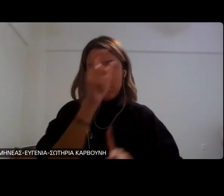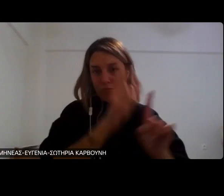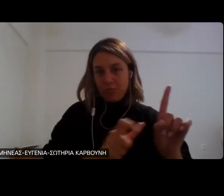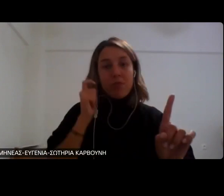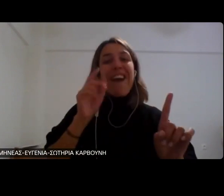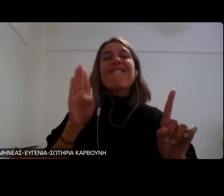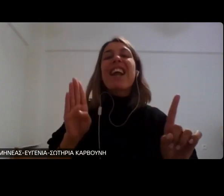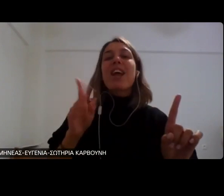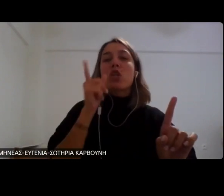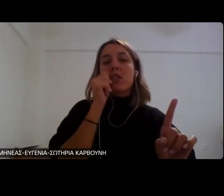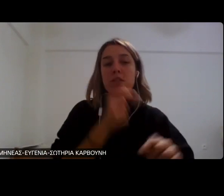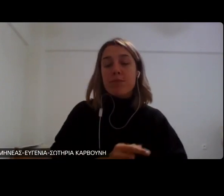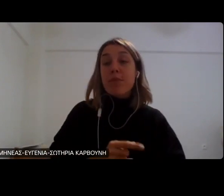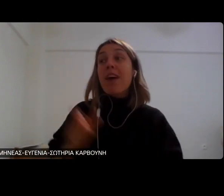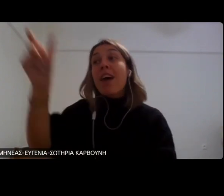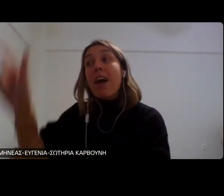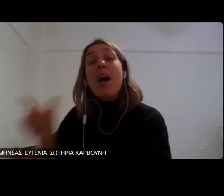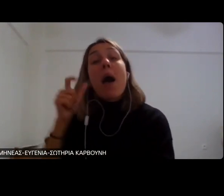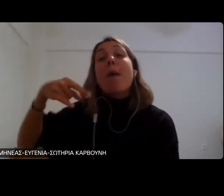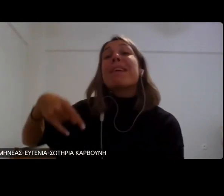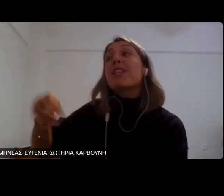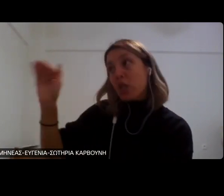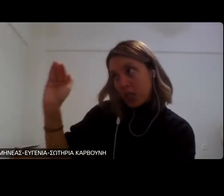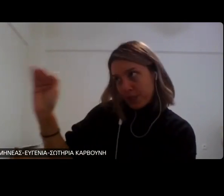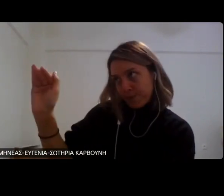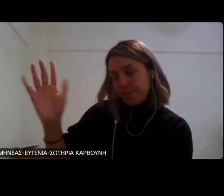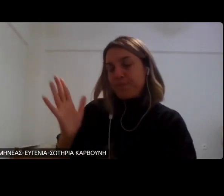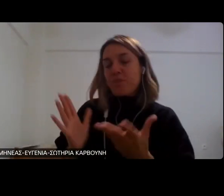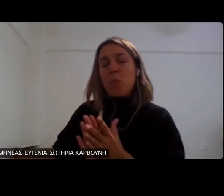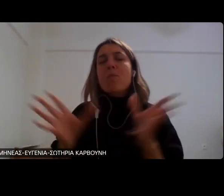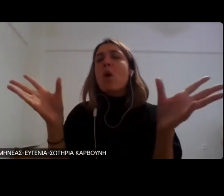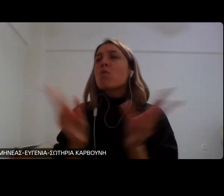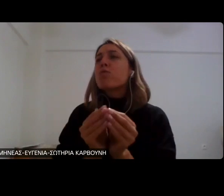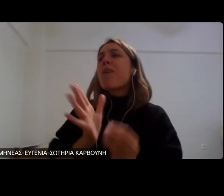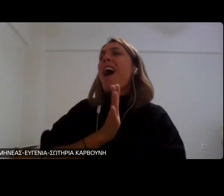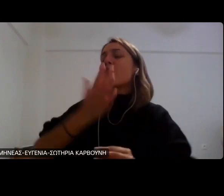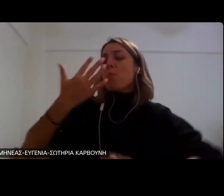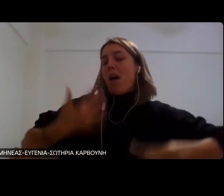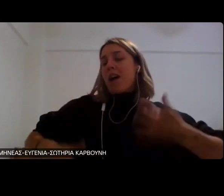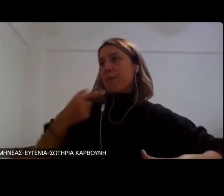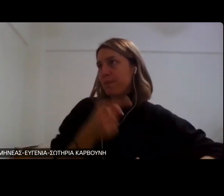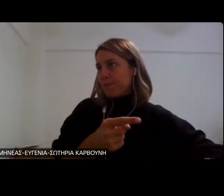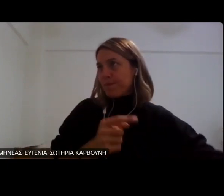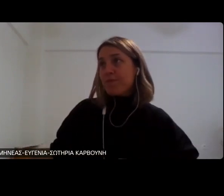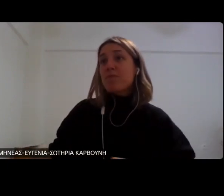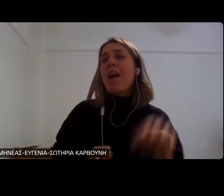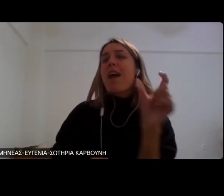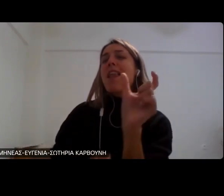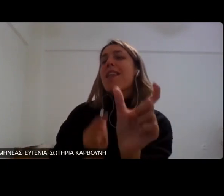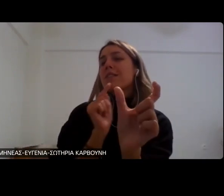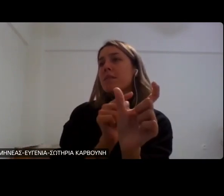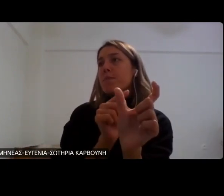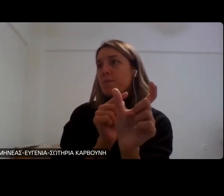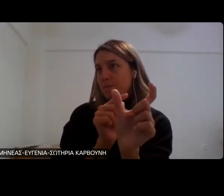Ναι. Απευθύνομαι στην κυρία Πατινιωτάκη. Για τα άτομα με αναπηρία. Ο όρος,